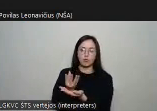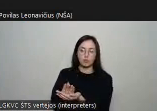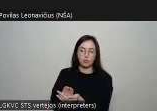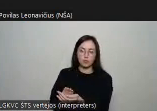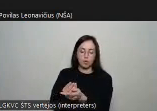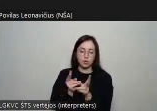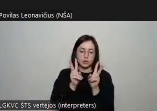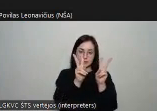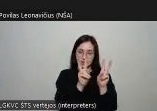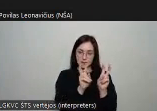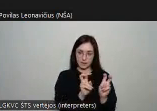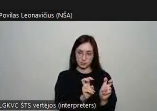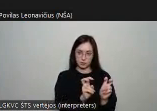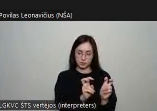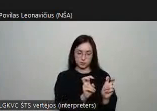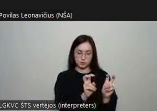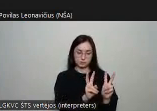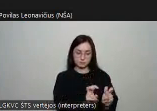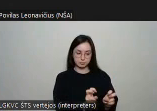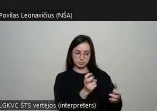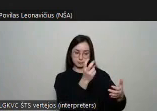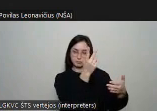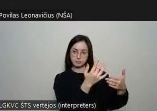Šios temos,